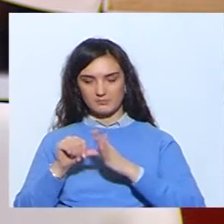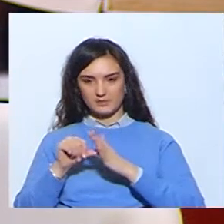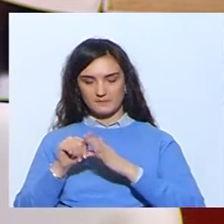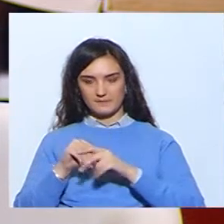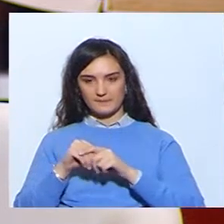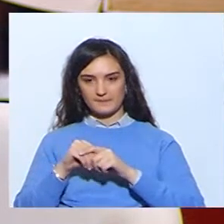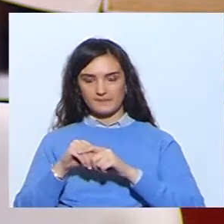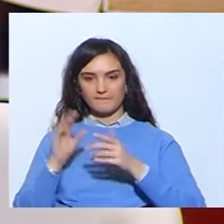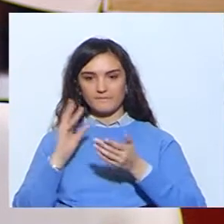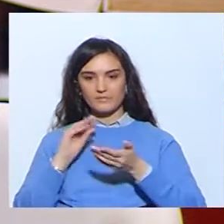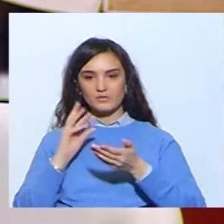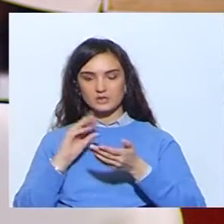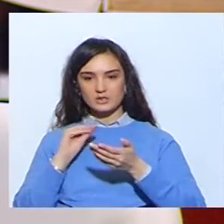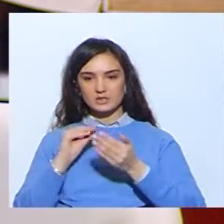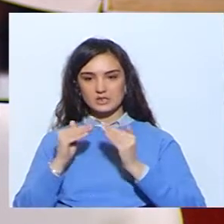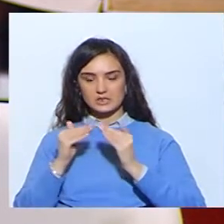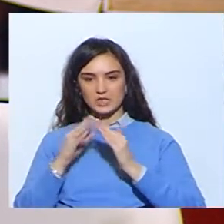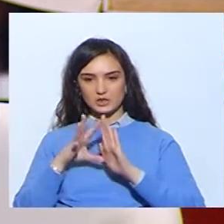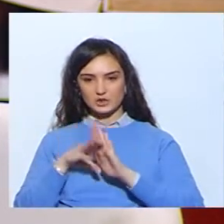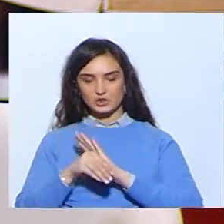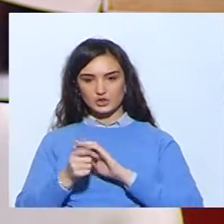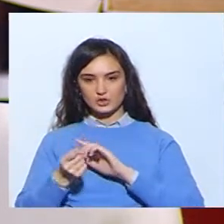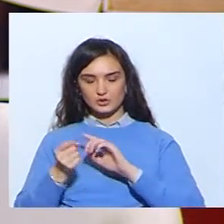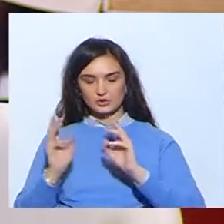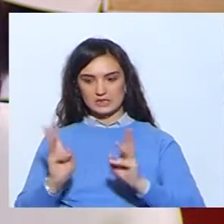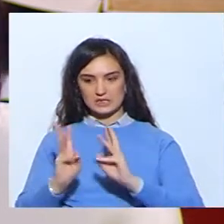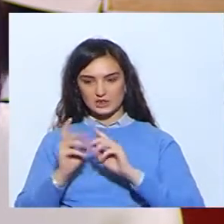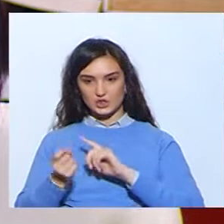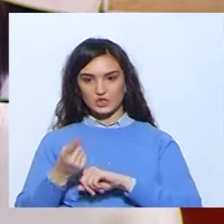გაწევა. როდესაც სახლში ჩნდება ცეცხლი